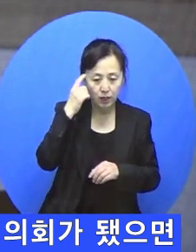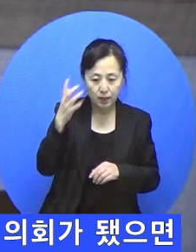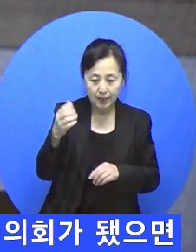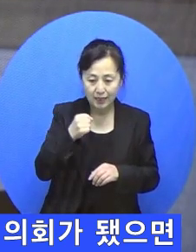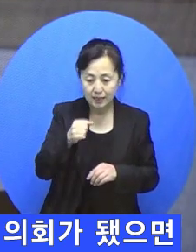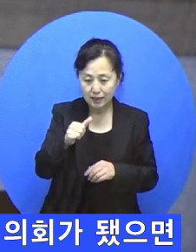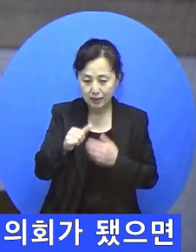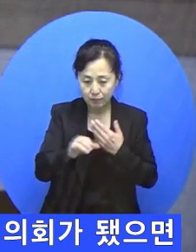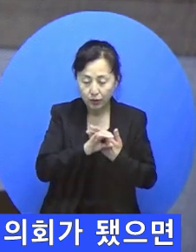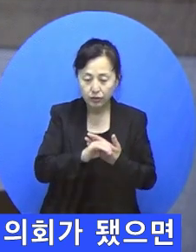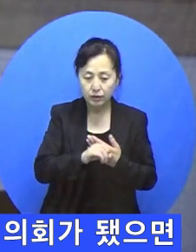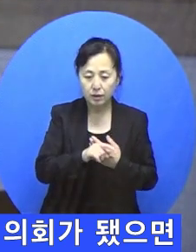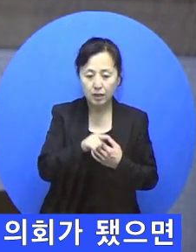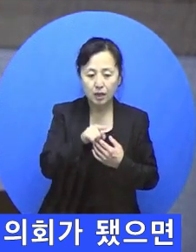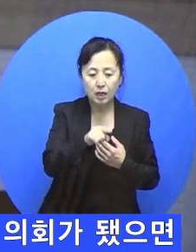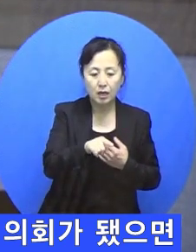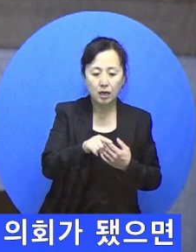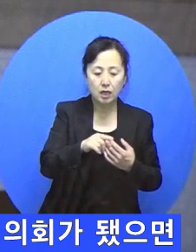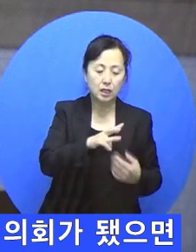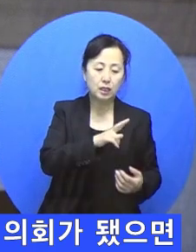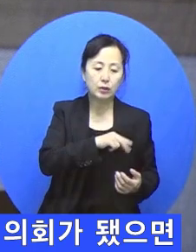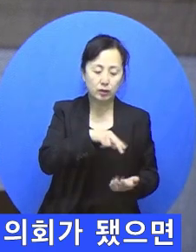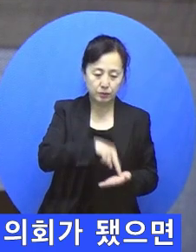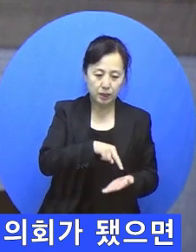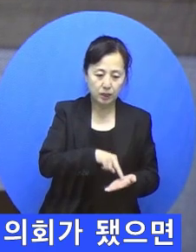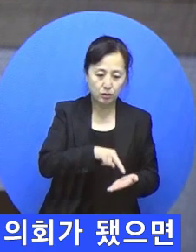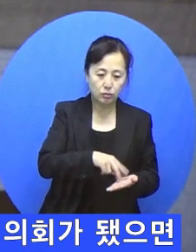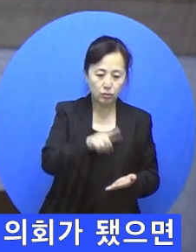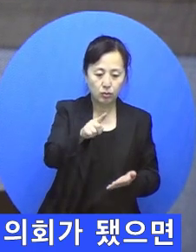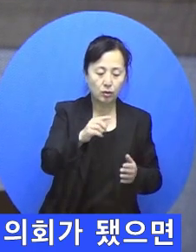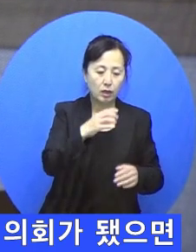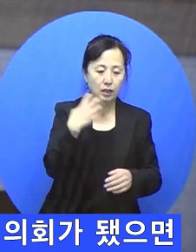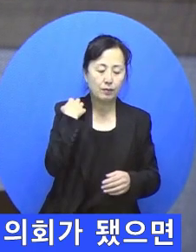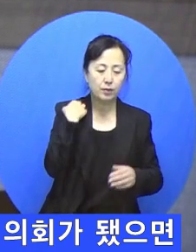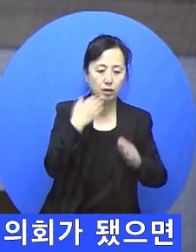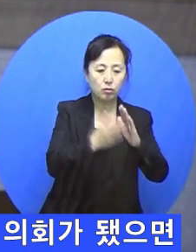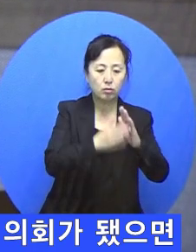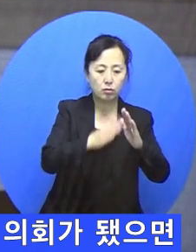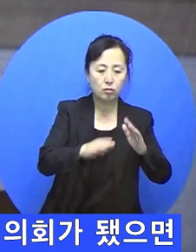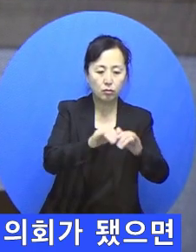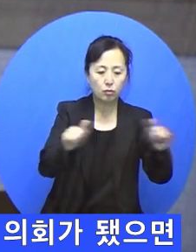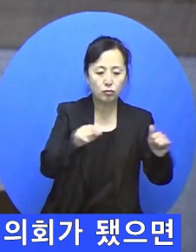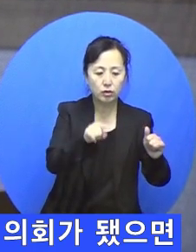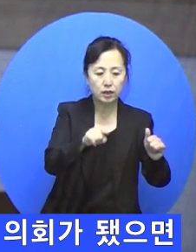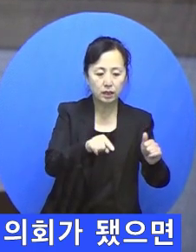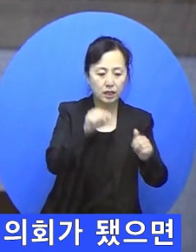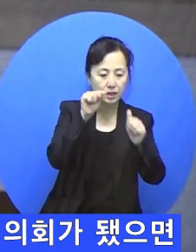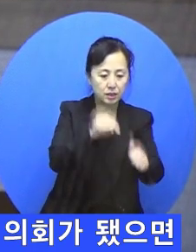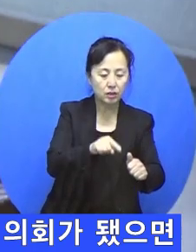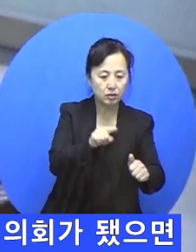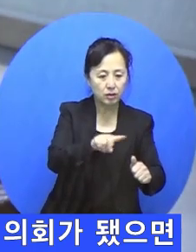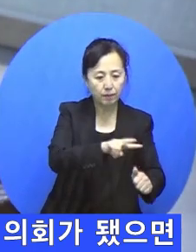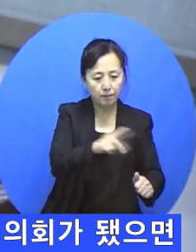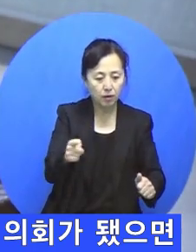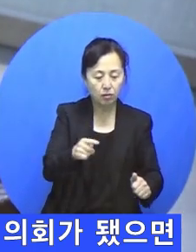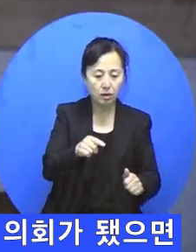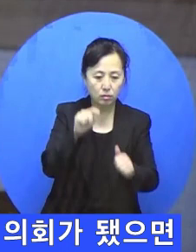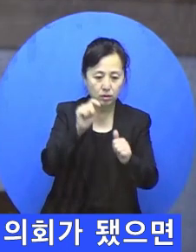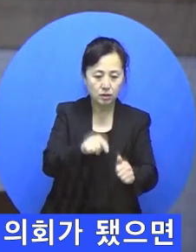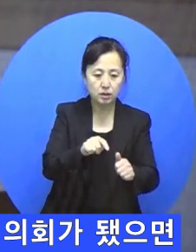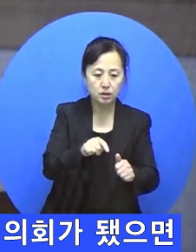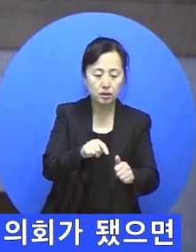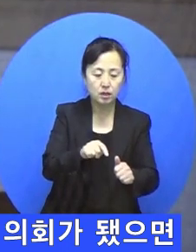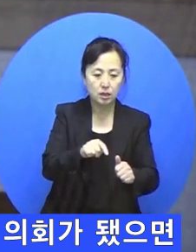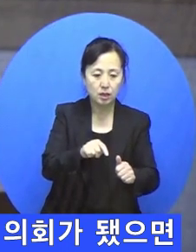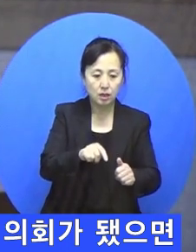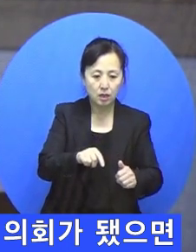순간에 중요한 홍보를 놓칠 수 있잖아요. 그러면 시대가 역행되는 거예요. 그렇다고 저희가